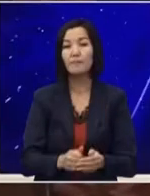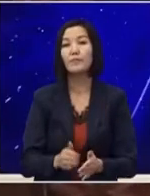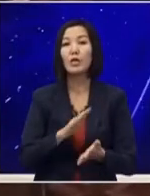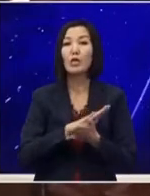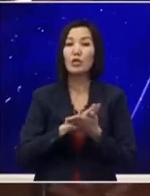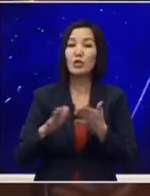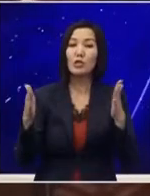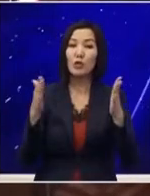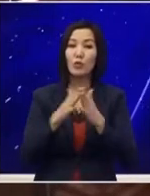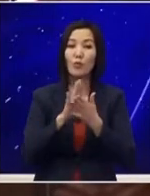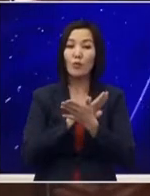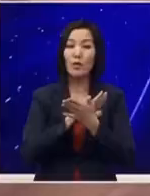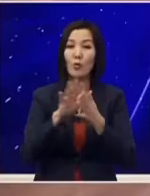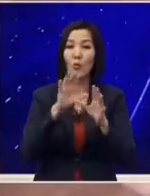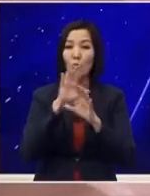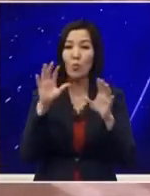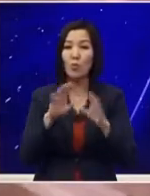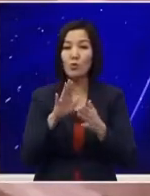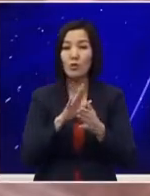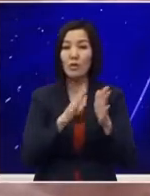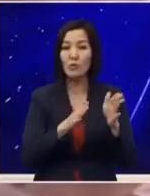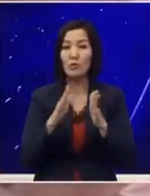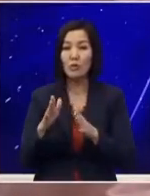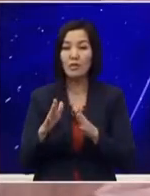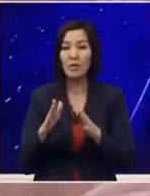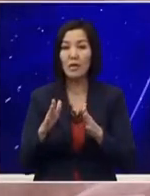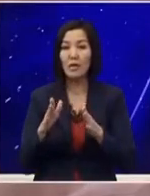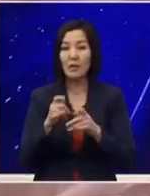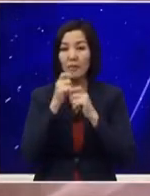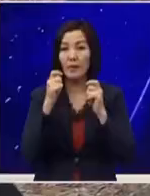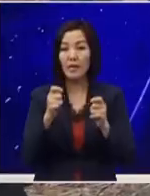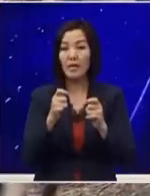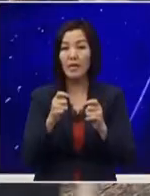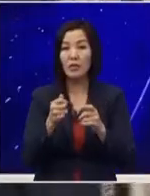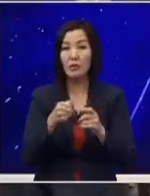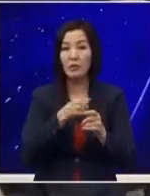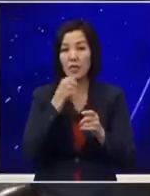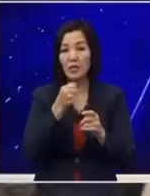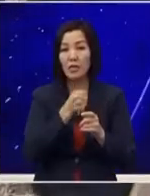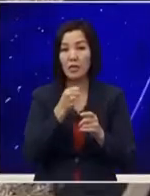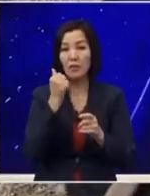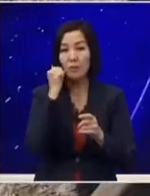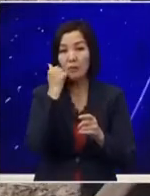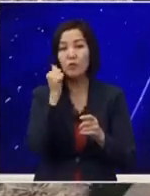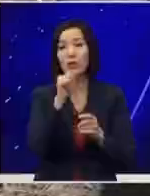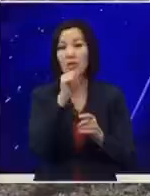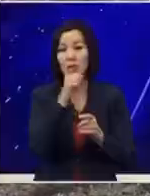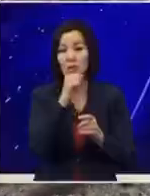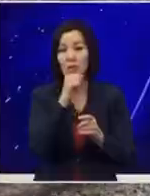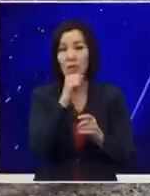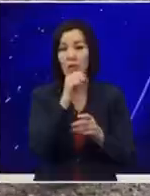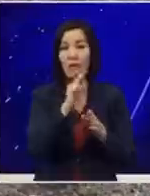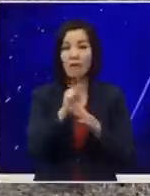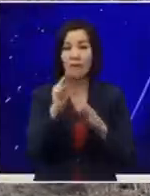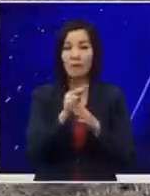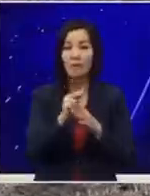и ухоженный участок. Вот такой подарок решила преподнести наша молодежь старшему поколению в честь праздника. Старшее поколение воспитало их так, что